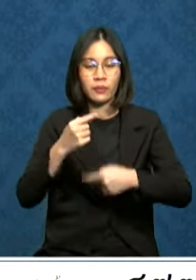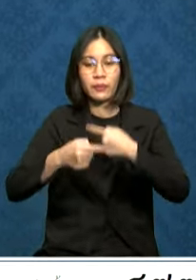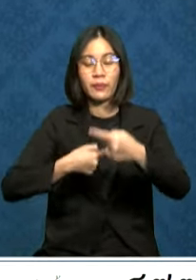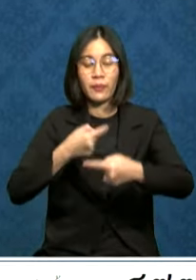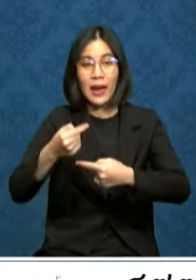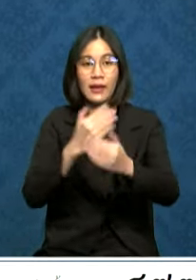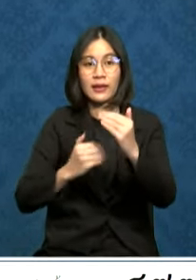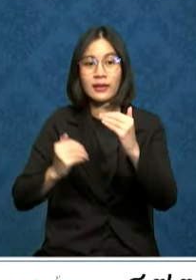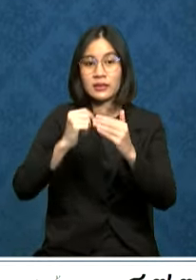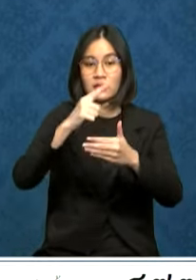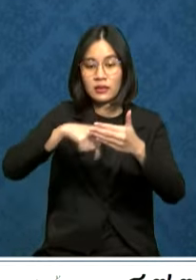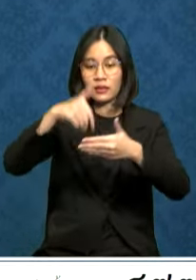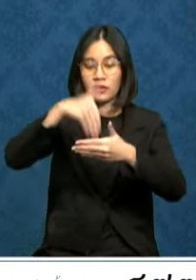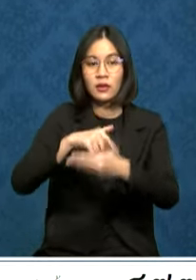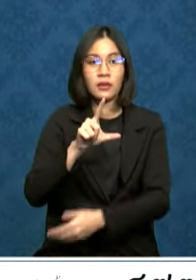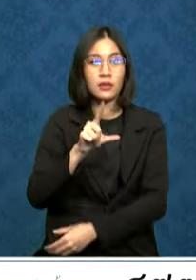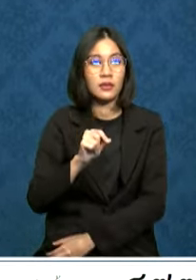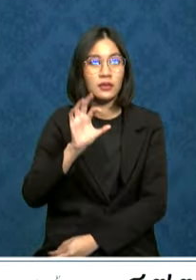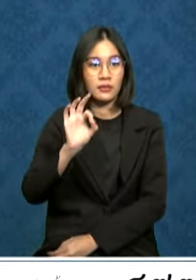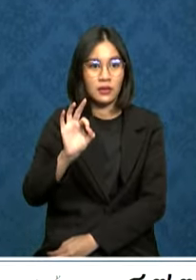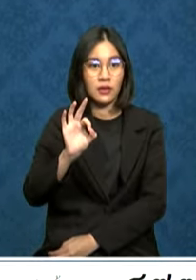สิติ 29,